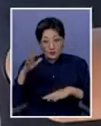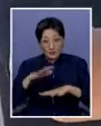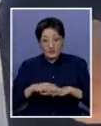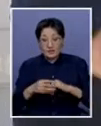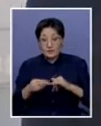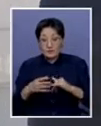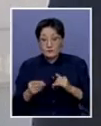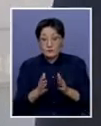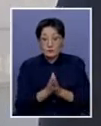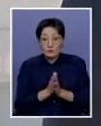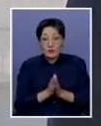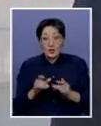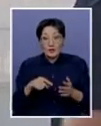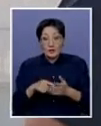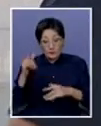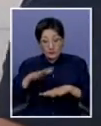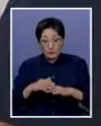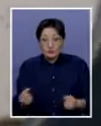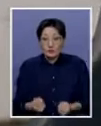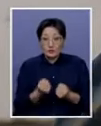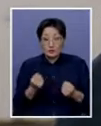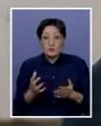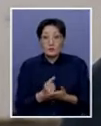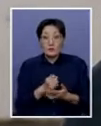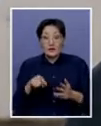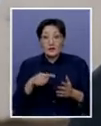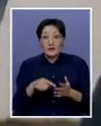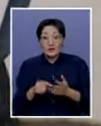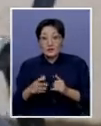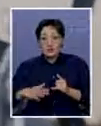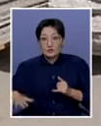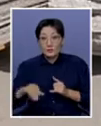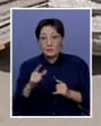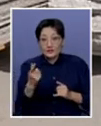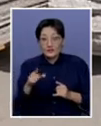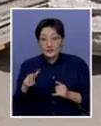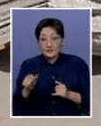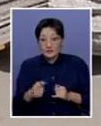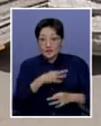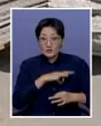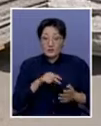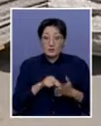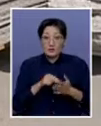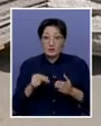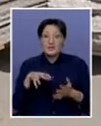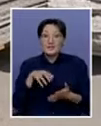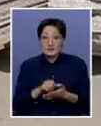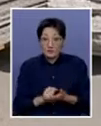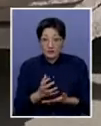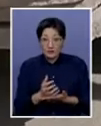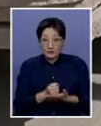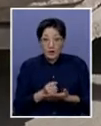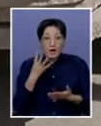сұрапты. Сұранысы бірден әкімдік тарапынан қолдау тауып, қала шетіндегі мына 1 гектар жерді тиімді бағада жалға алған. Айдын